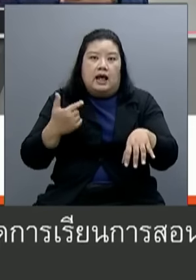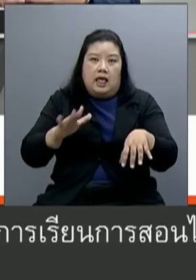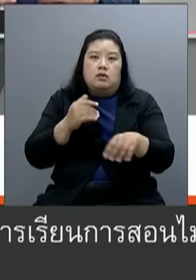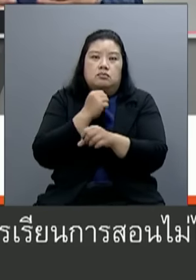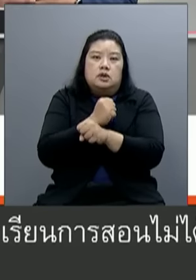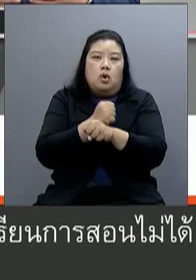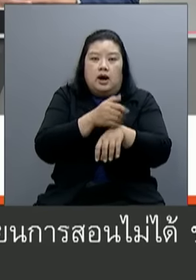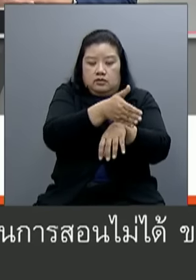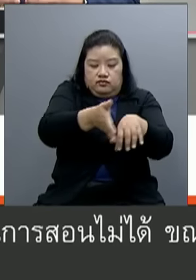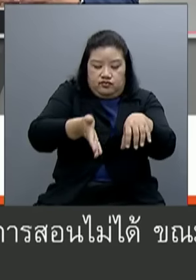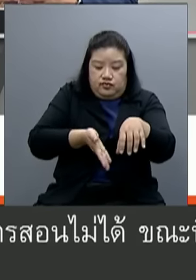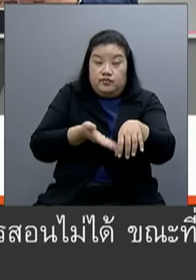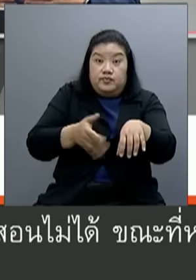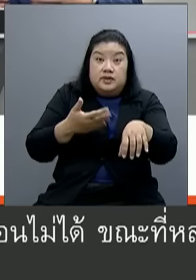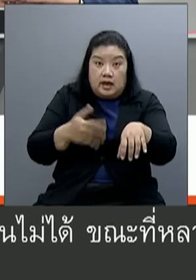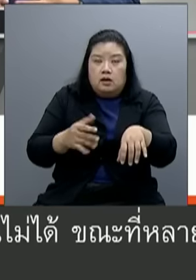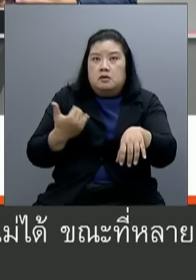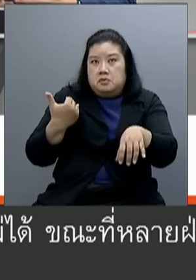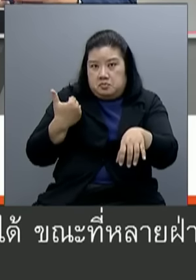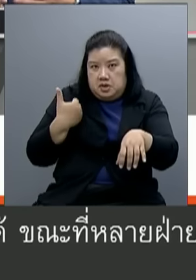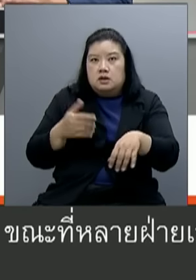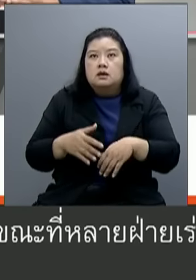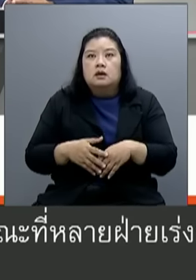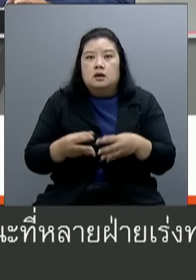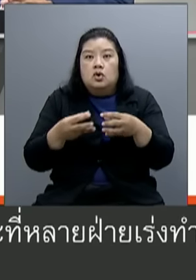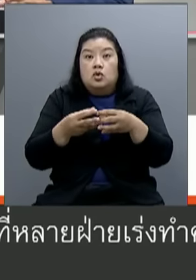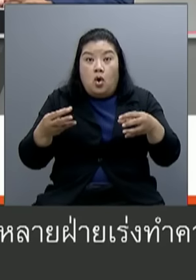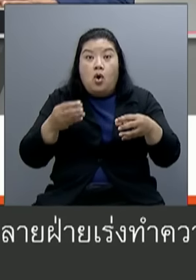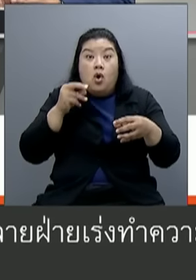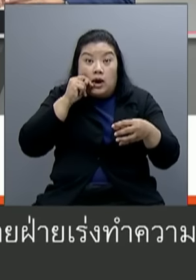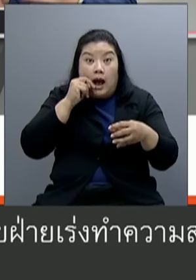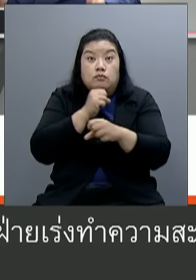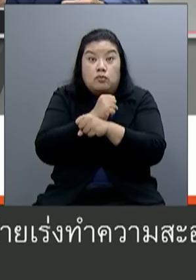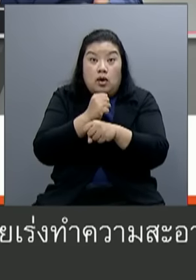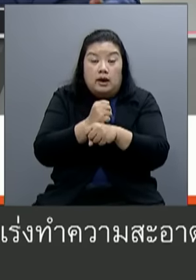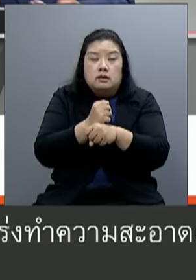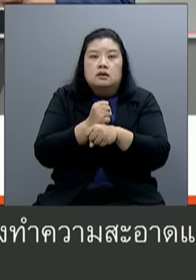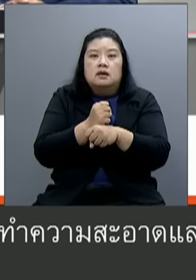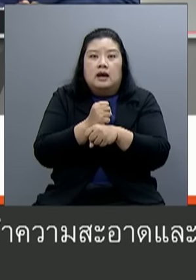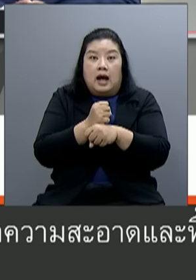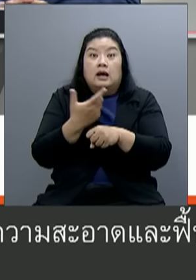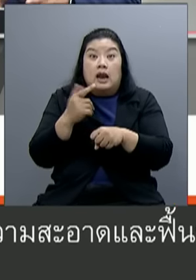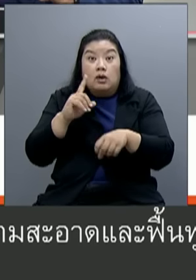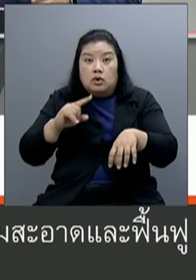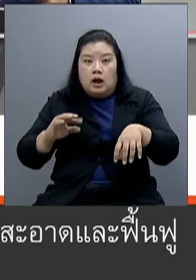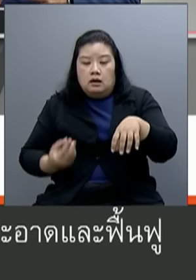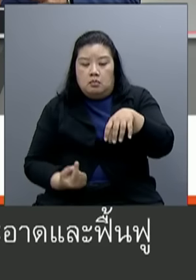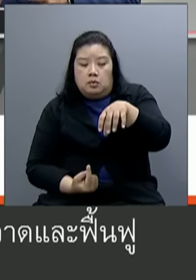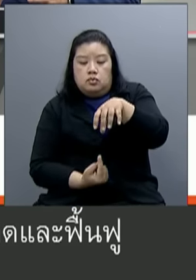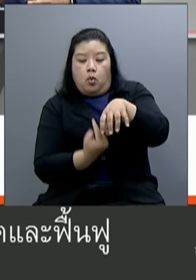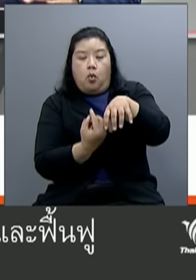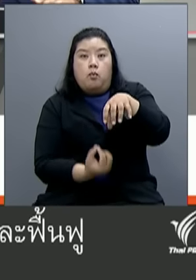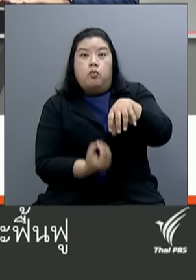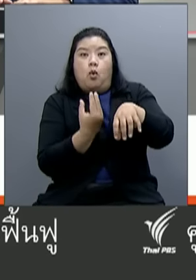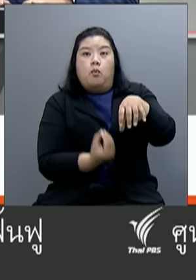ว่าท่อนะครับที่เป็นตัวป้องกันน้ำนะครับน้ำในลำน้ำนี่ทะลักเข้ามานะครับต